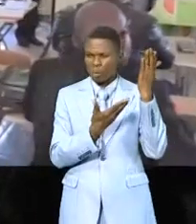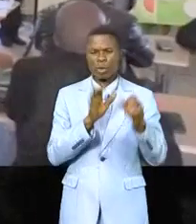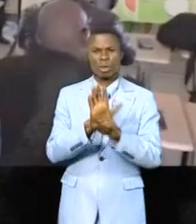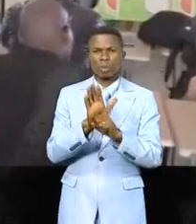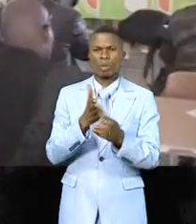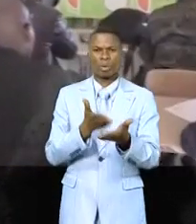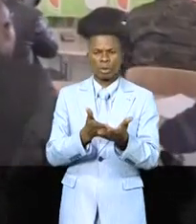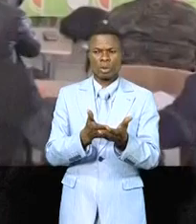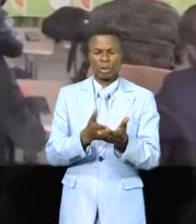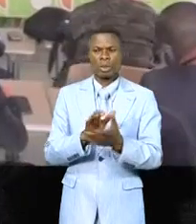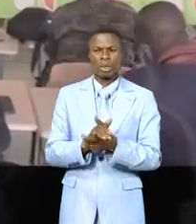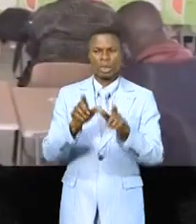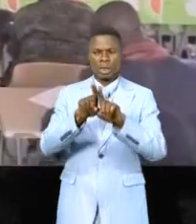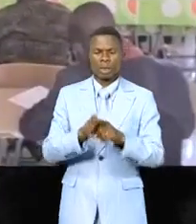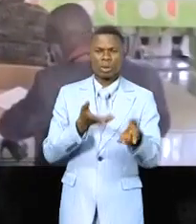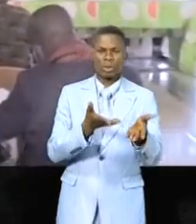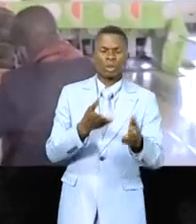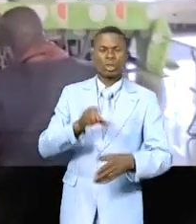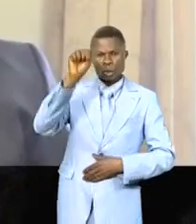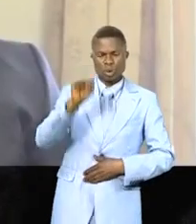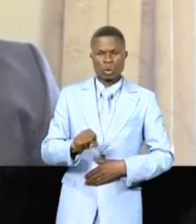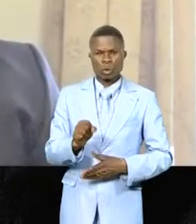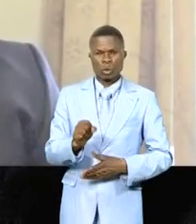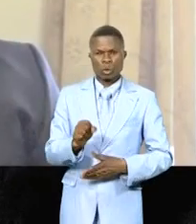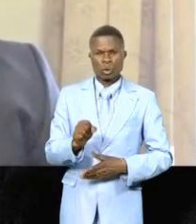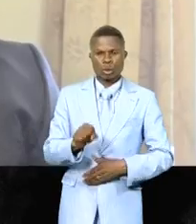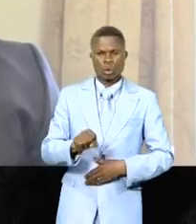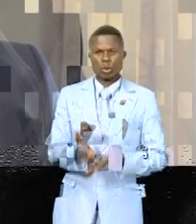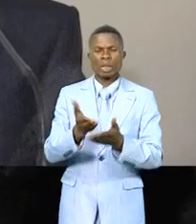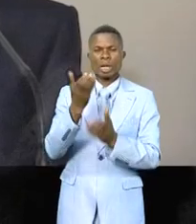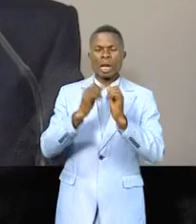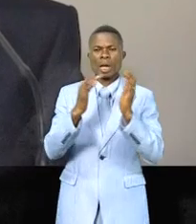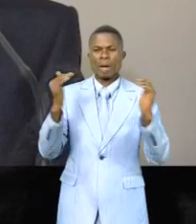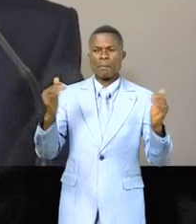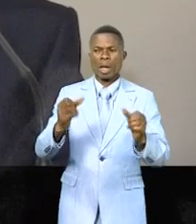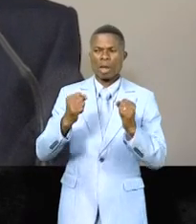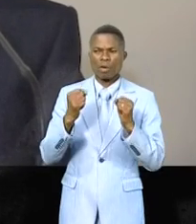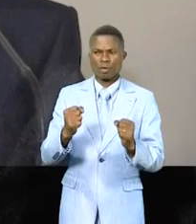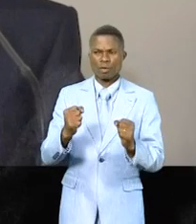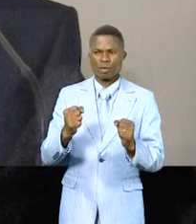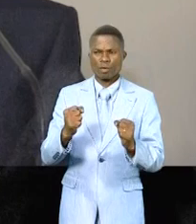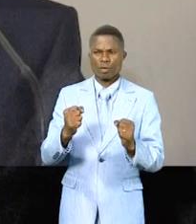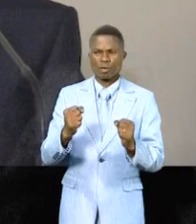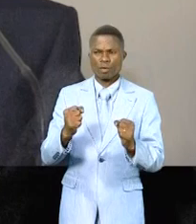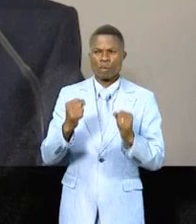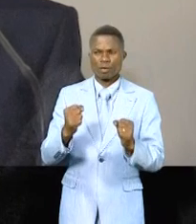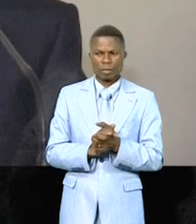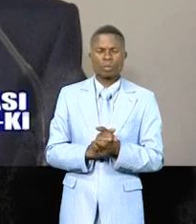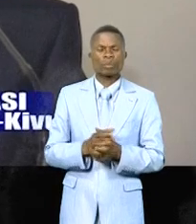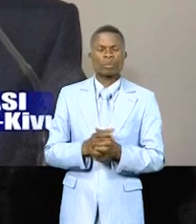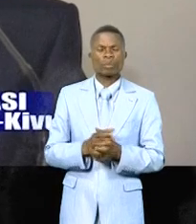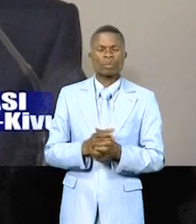a ensuite salué sa volonté d'accompagner le Sud Kivu dans la construction d'une paix durable. Notre pays a vocation de...